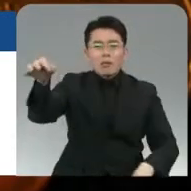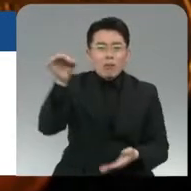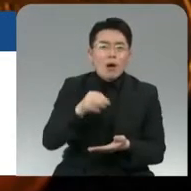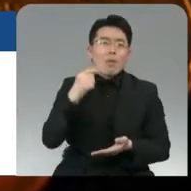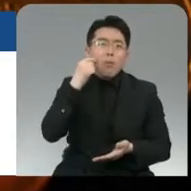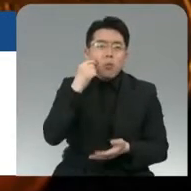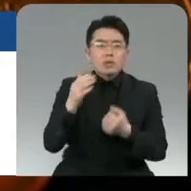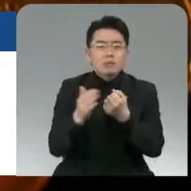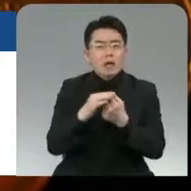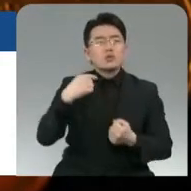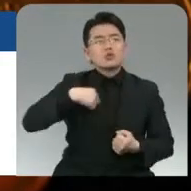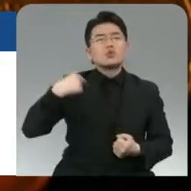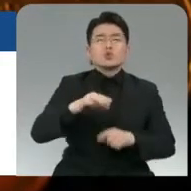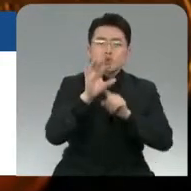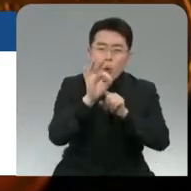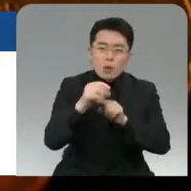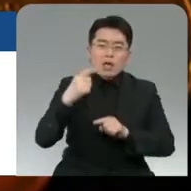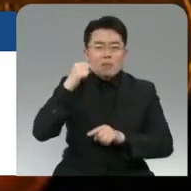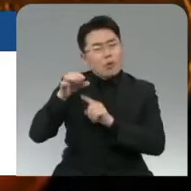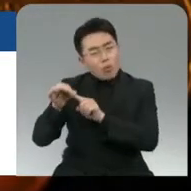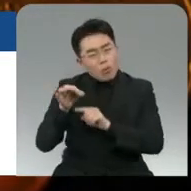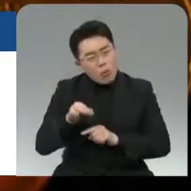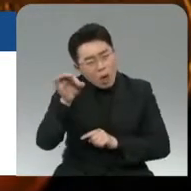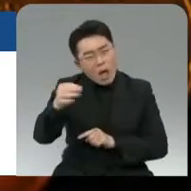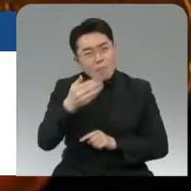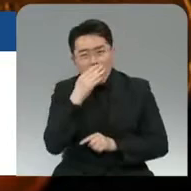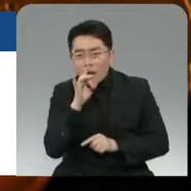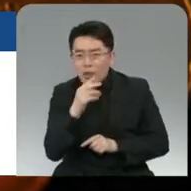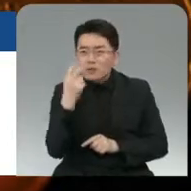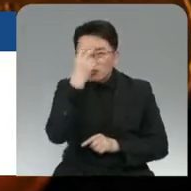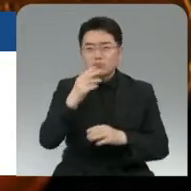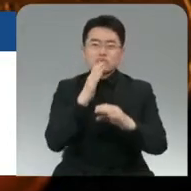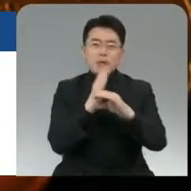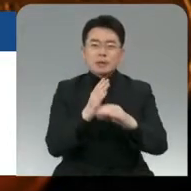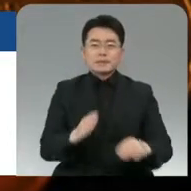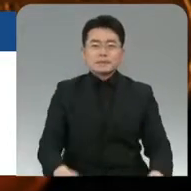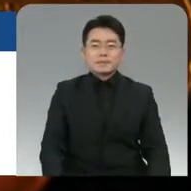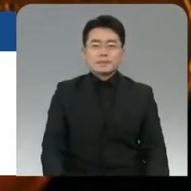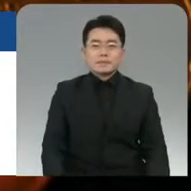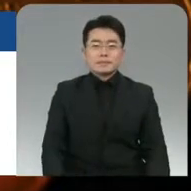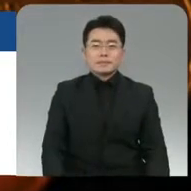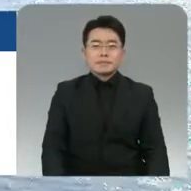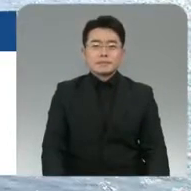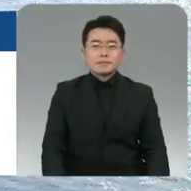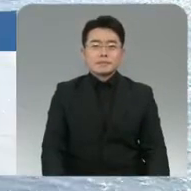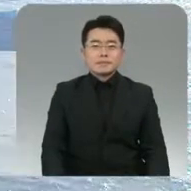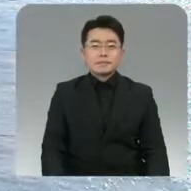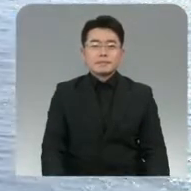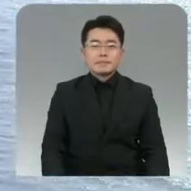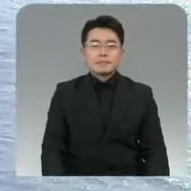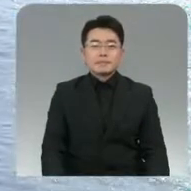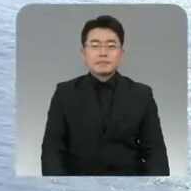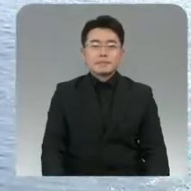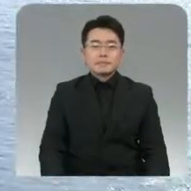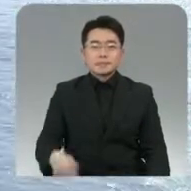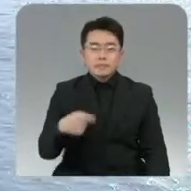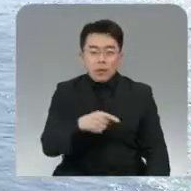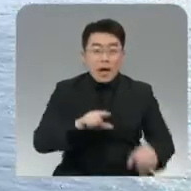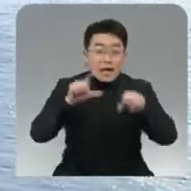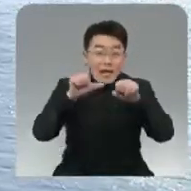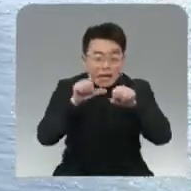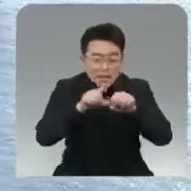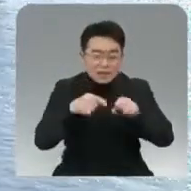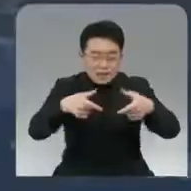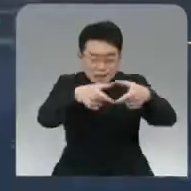в этой связи правительства республики кэри оказывает финансовую поддержку пострадавшим одна из компании которая